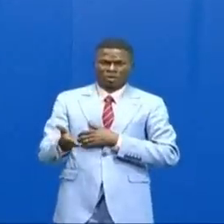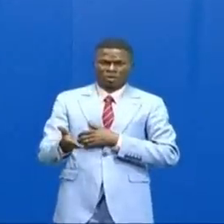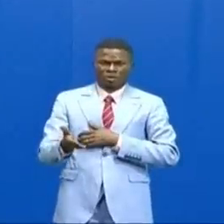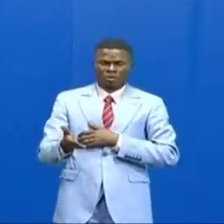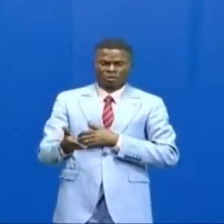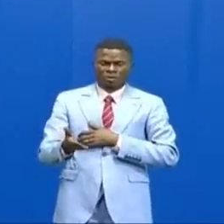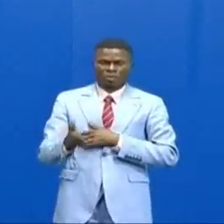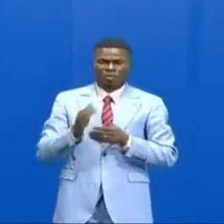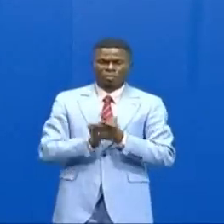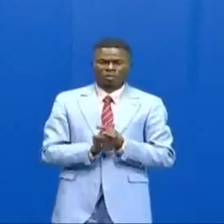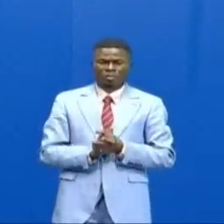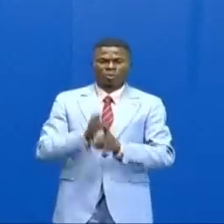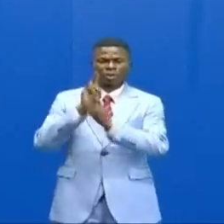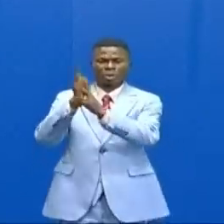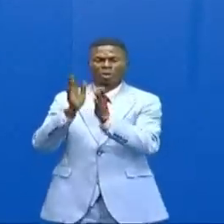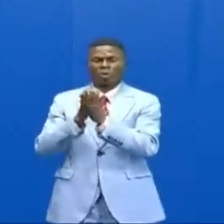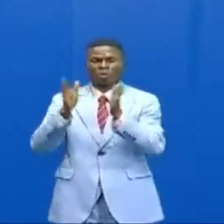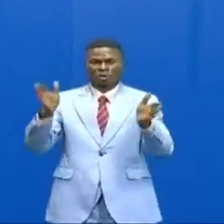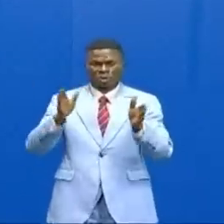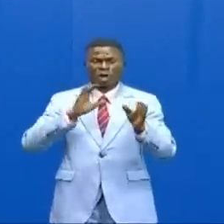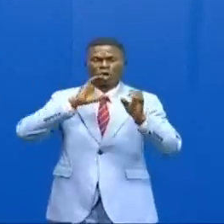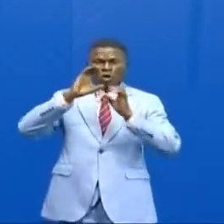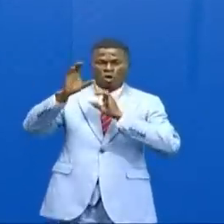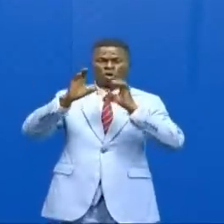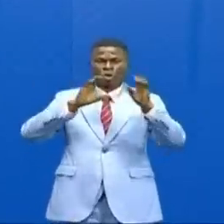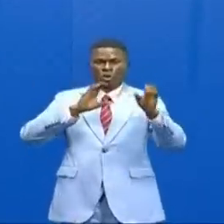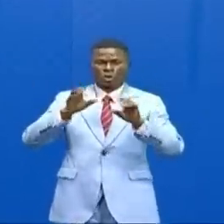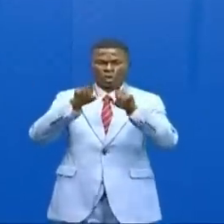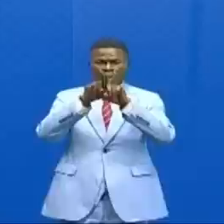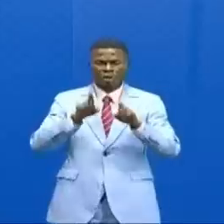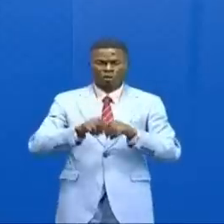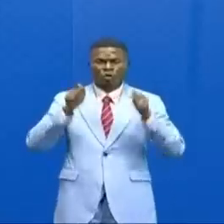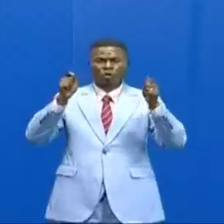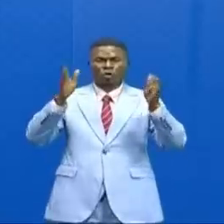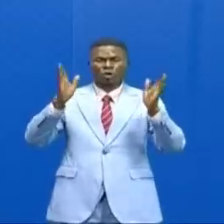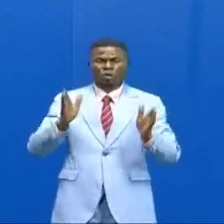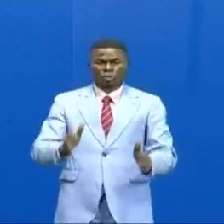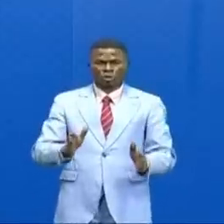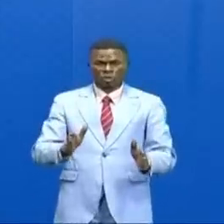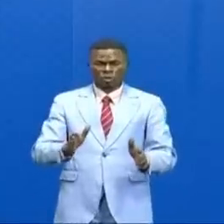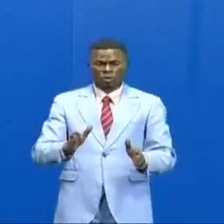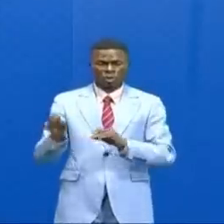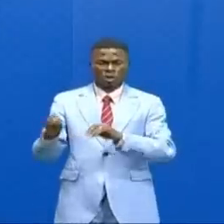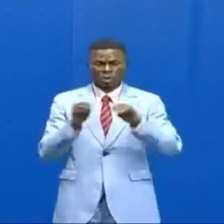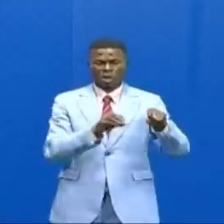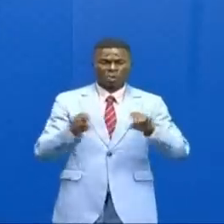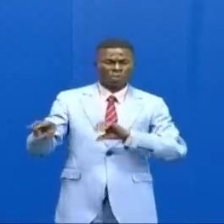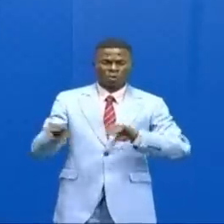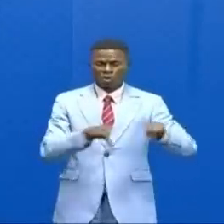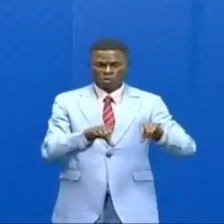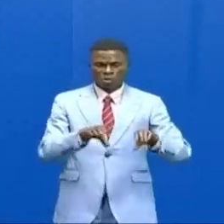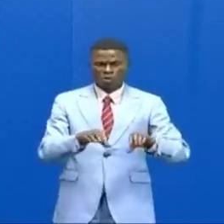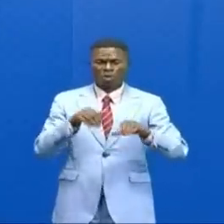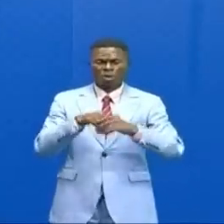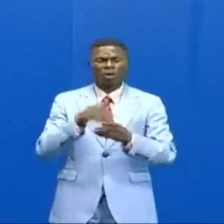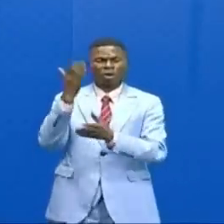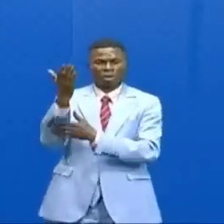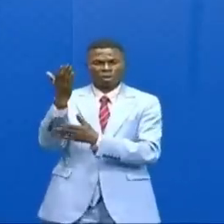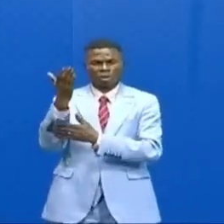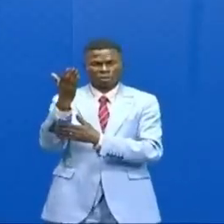La tenue des États généraux de la communication et des médias, ainsi que la mise en œuvre en cours des